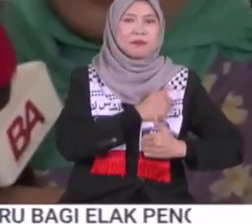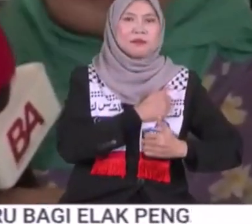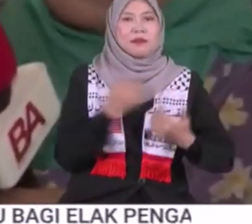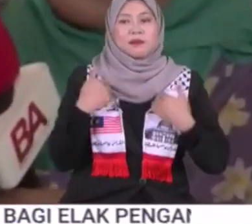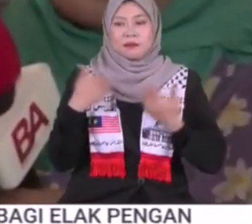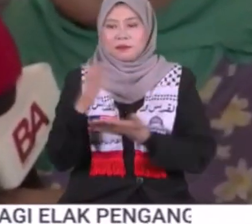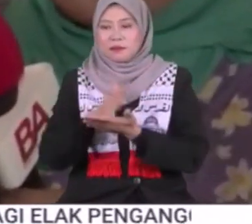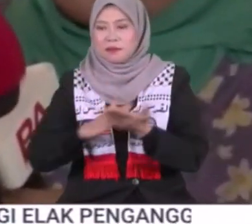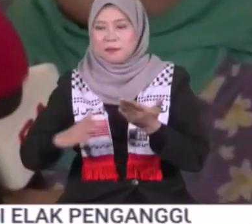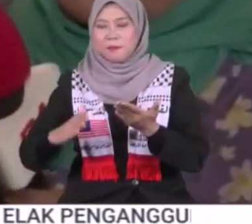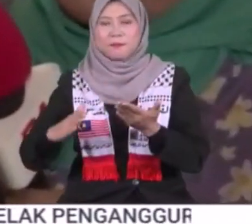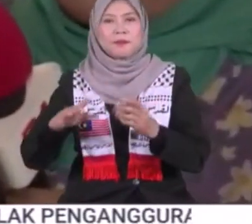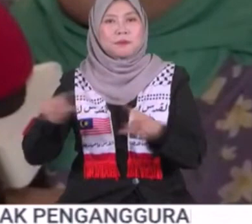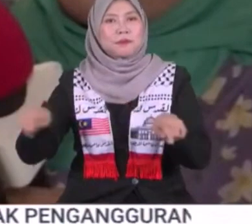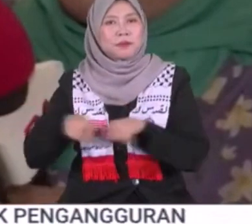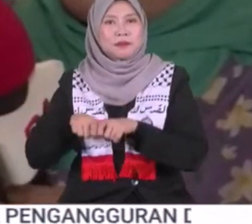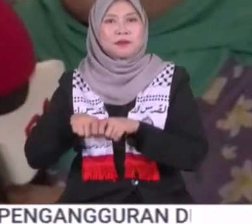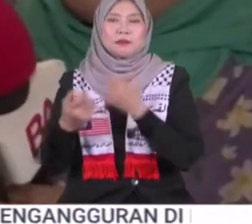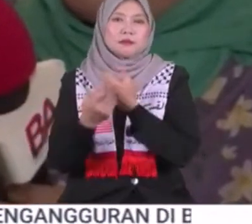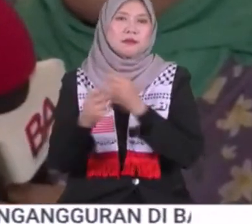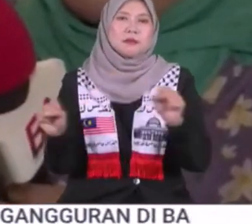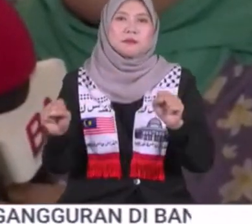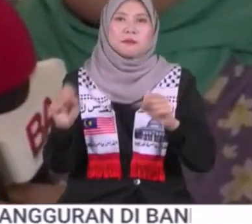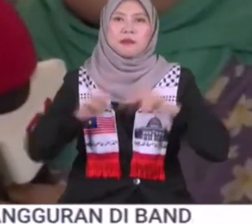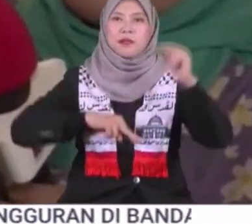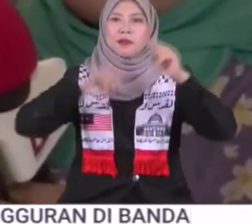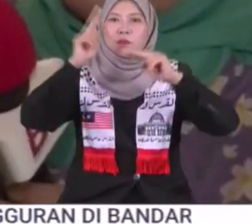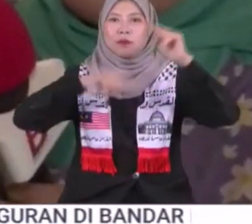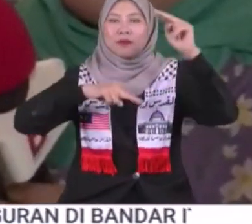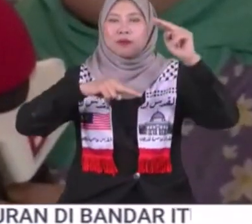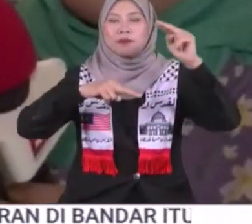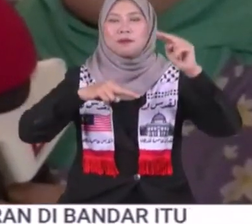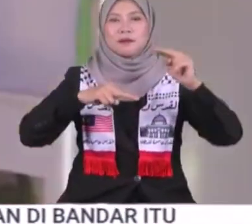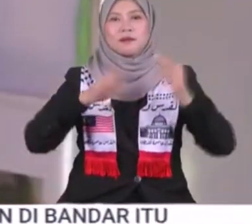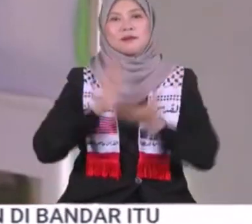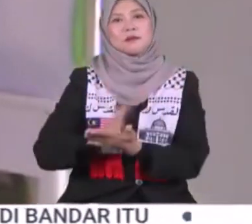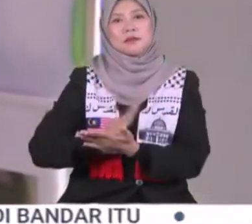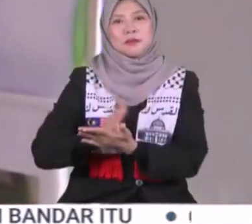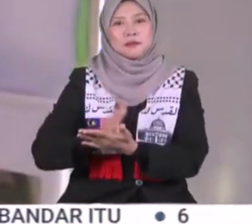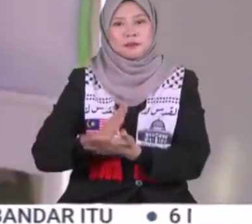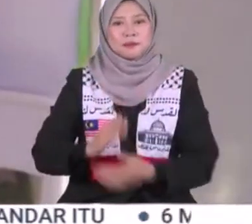yang perkhidmatan yang memang disediakan di bangunan-bangunan sementara.